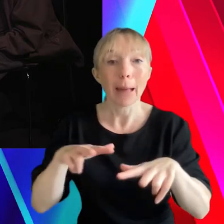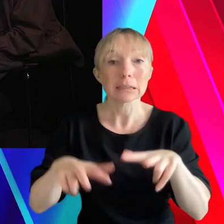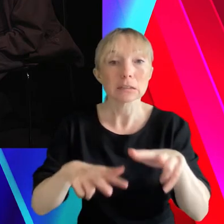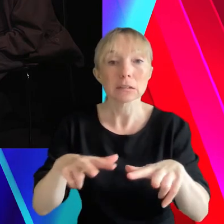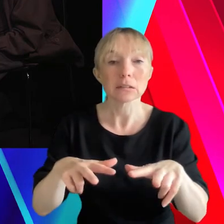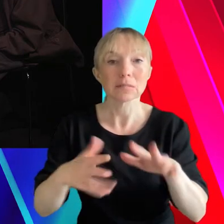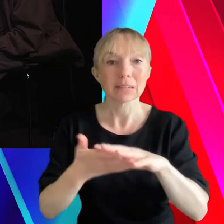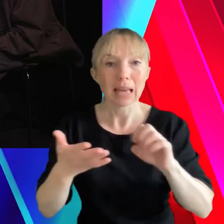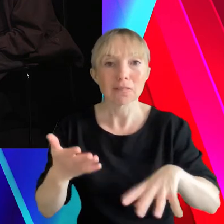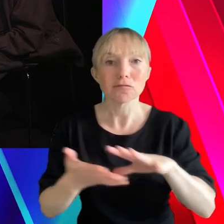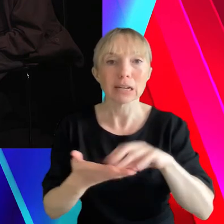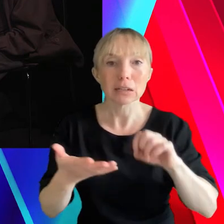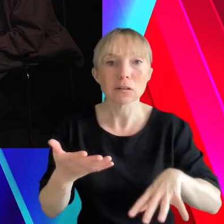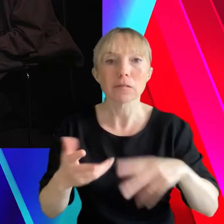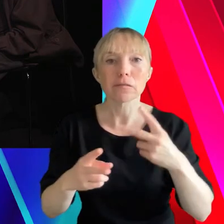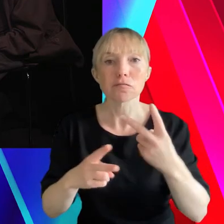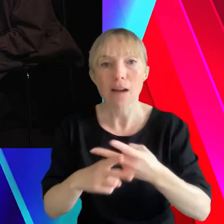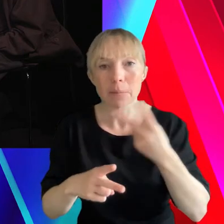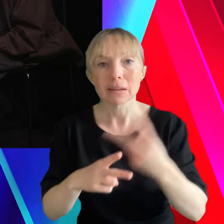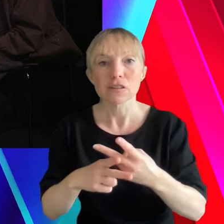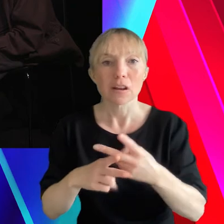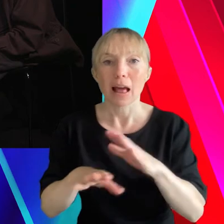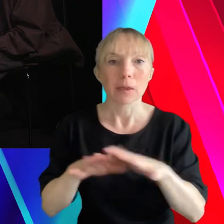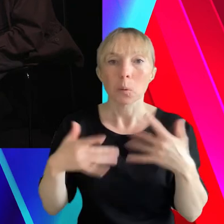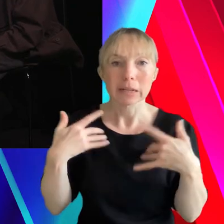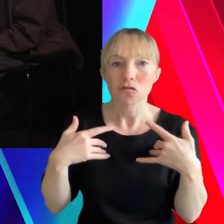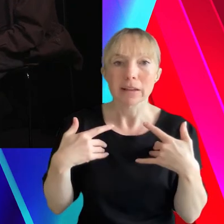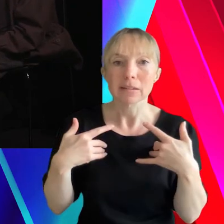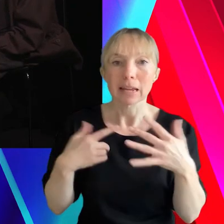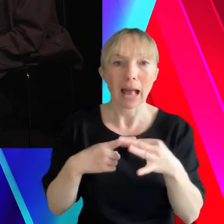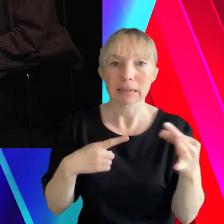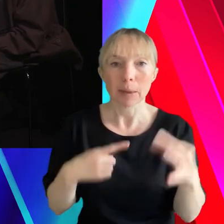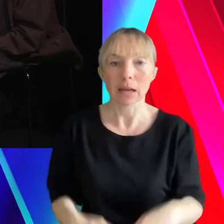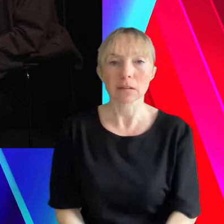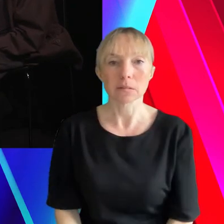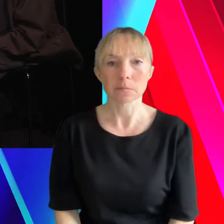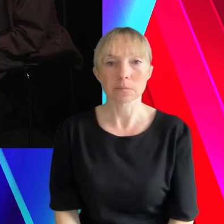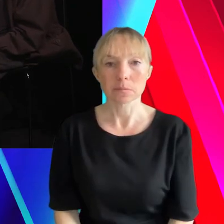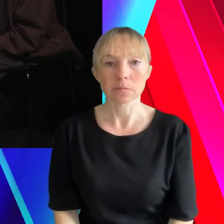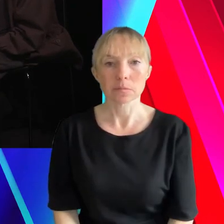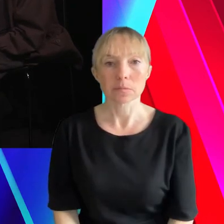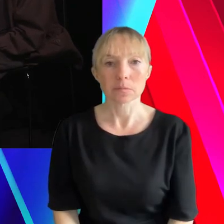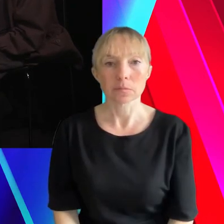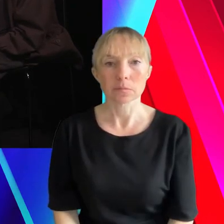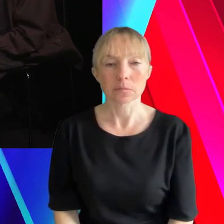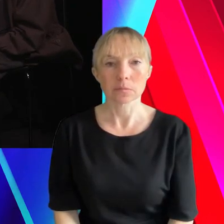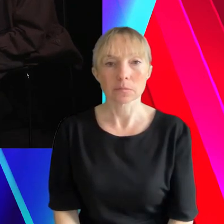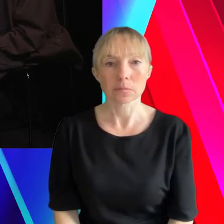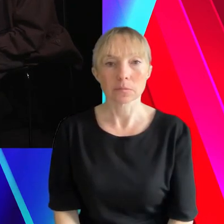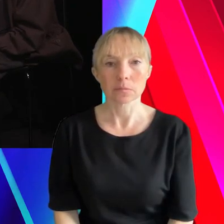this repetition, all this uninteresting aspect of it. یه مثالی دارم که اینو جای دیگه گفتم، این مثال رو میگم شاید کمک کنه